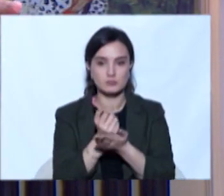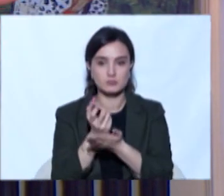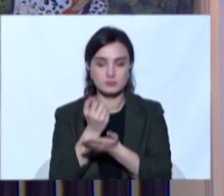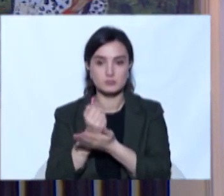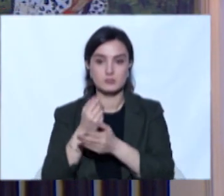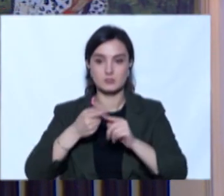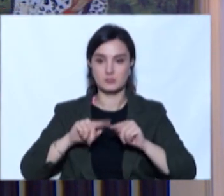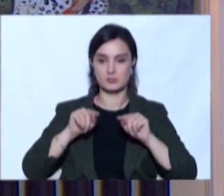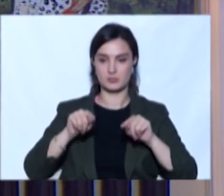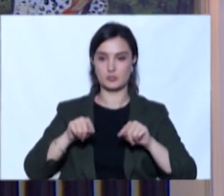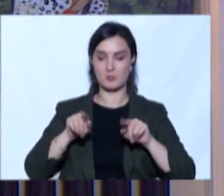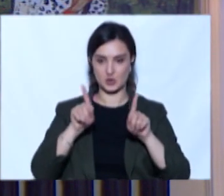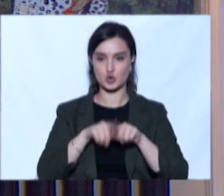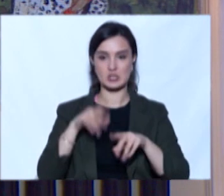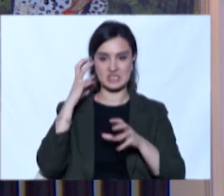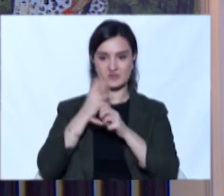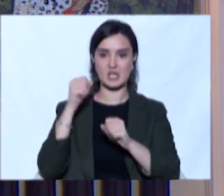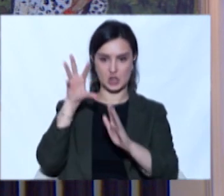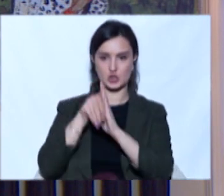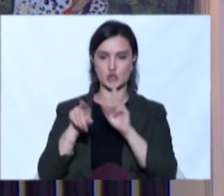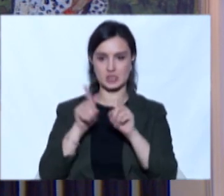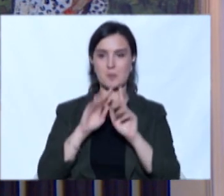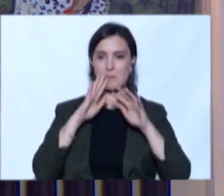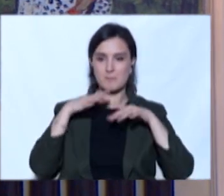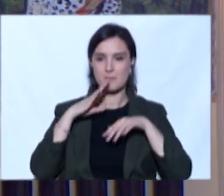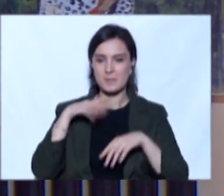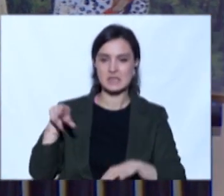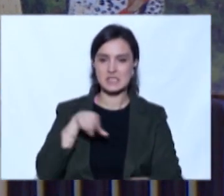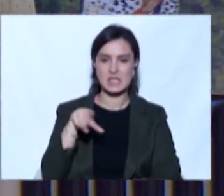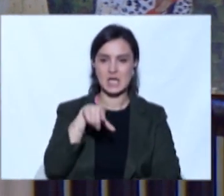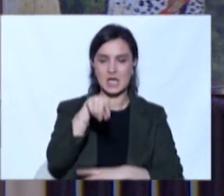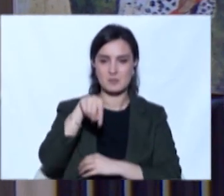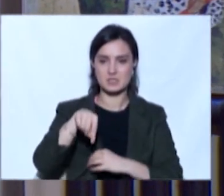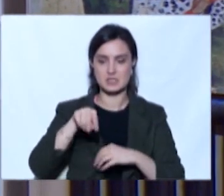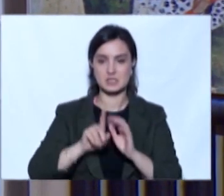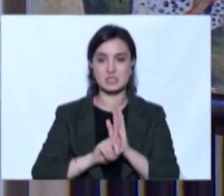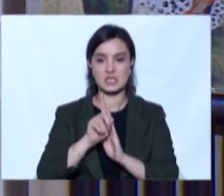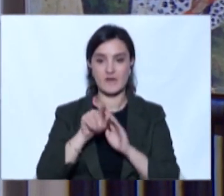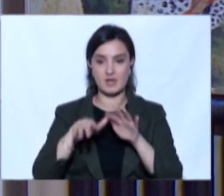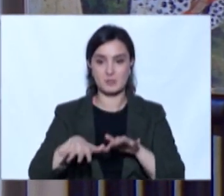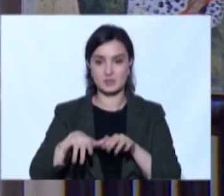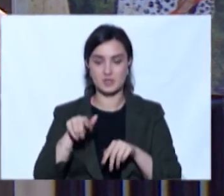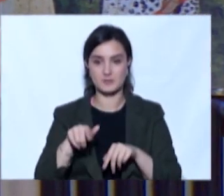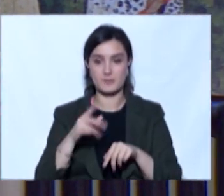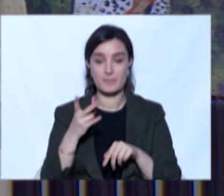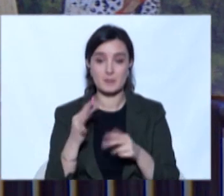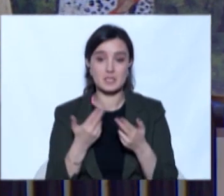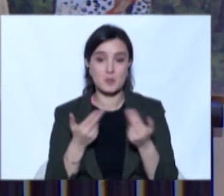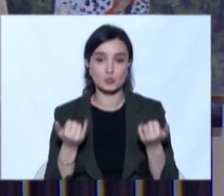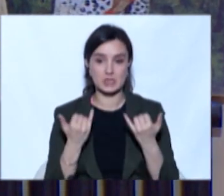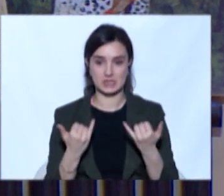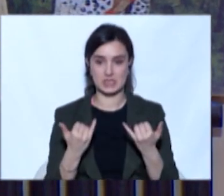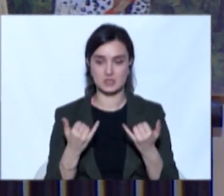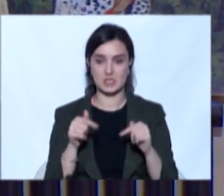დიდი ადგილი ეჭირა მათ შორის სვანეთში ამ დინარეების სათავეებთან, თუმცა რა თქმა უნდა დღეს